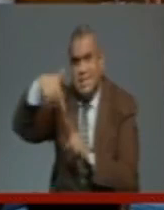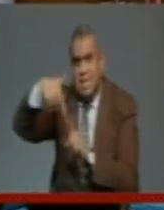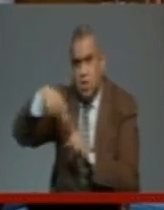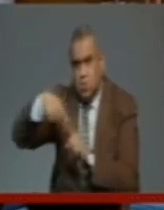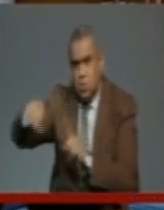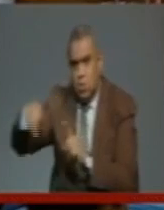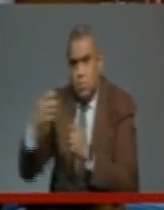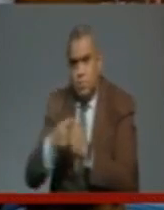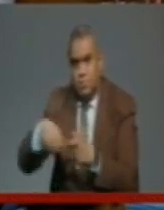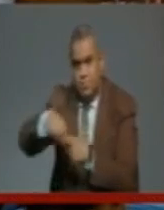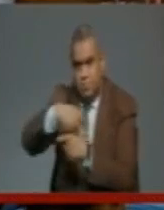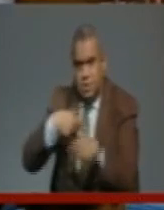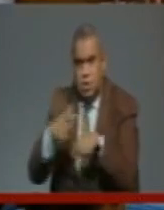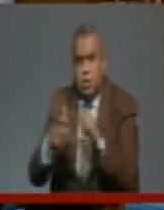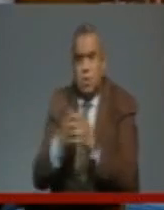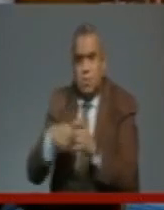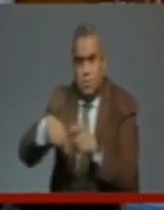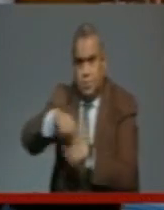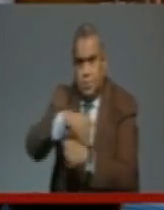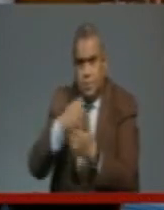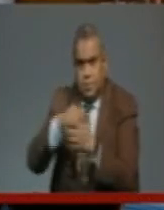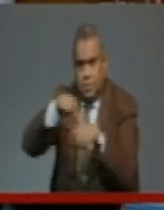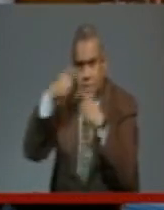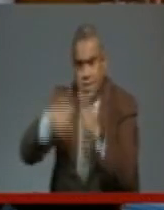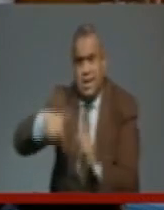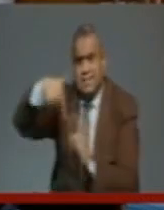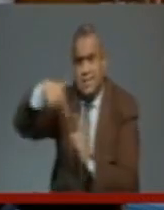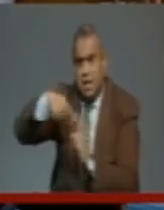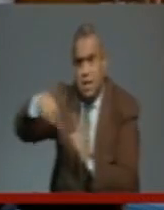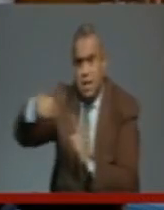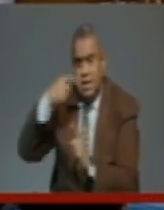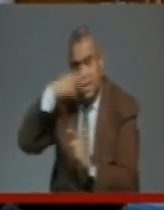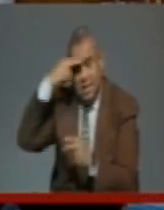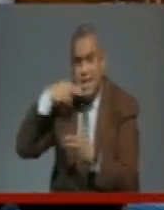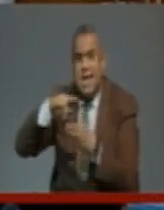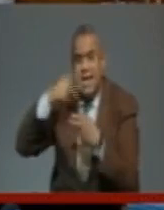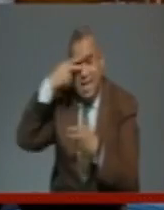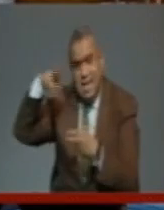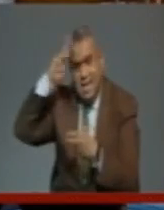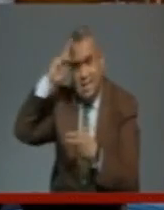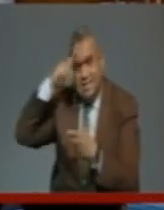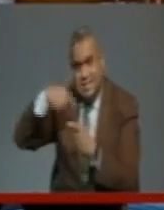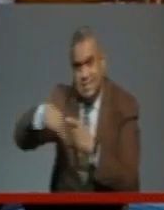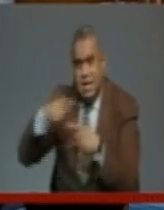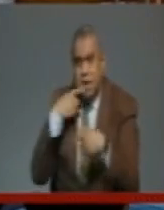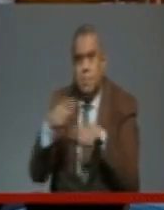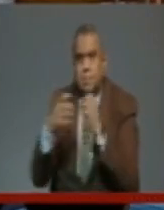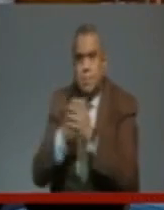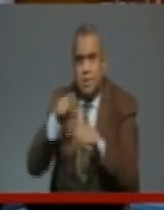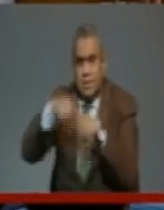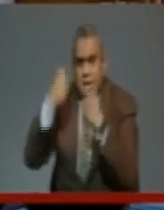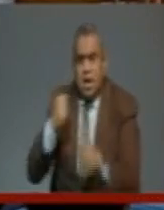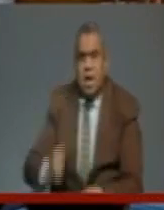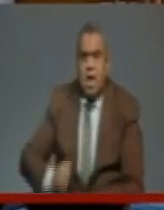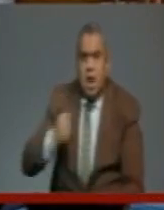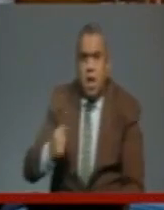الممر اللوجستي وصلت خط المناش 6 اكتوبر، ومينا السادات اللي بيربطه بهذا الممر اللوجستي خط سكك حديد